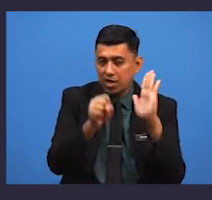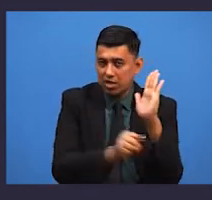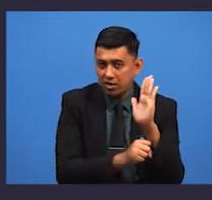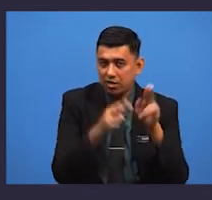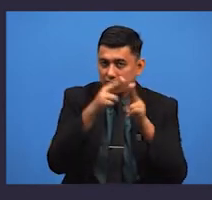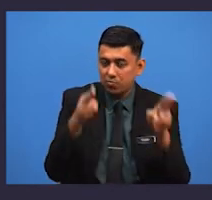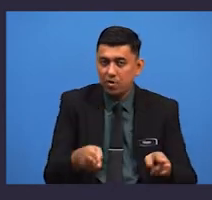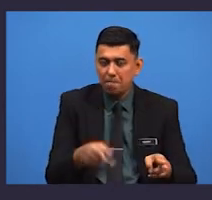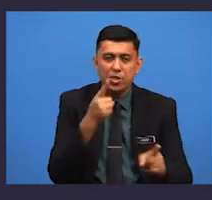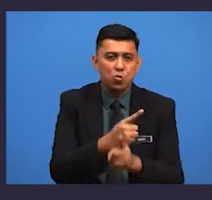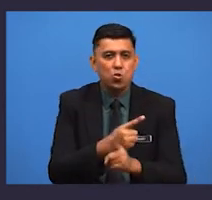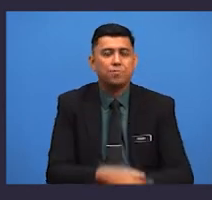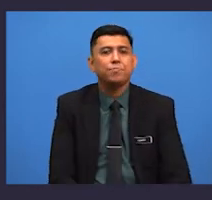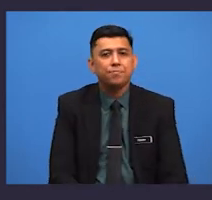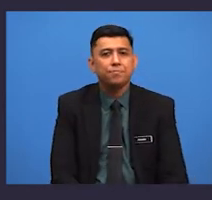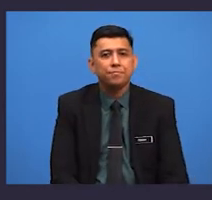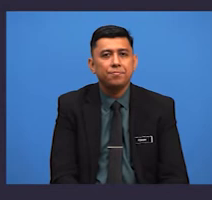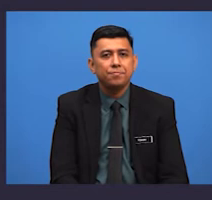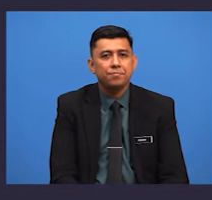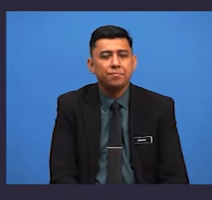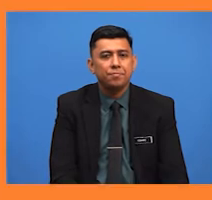syarat yang diuji adalah benar.